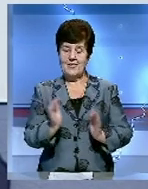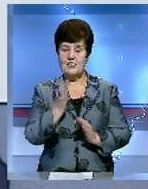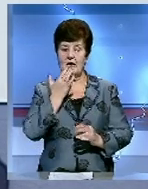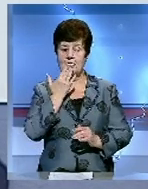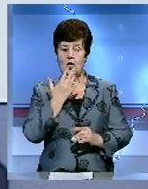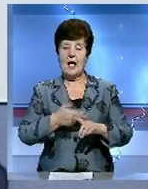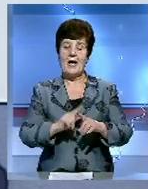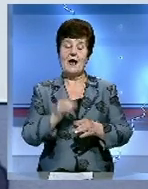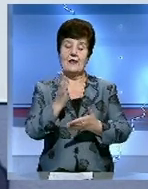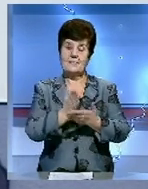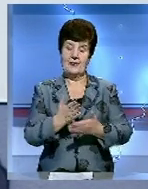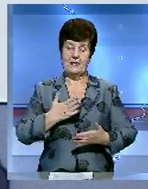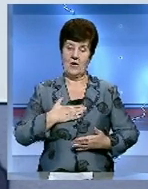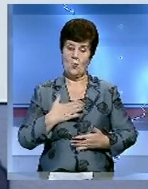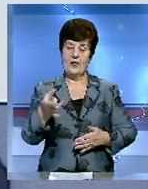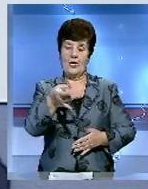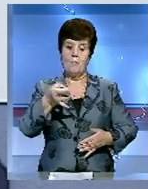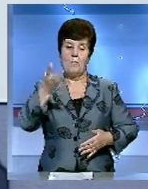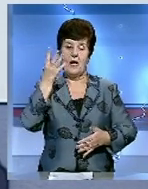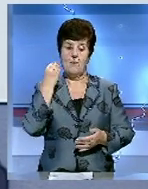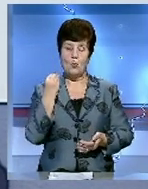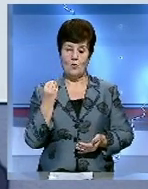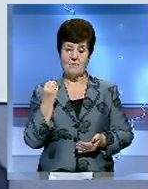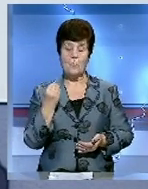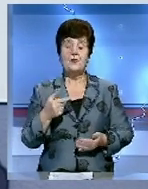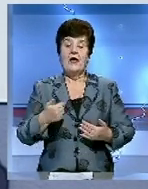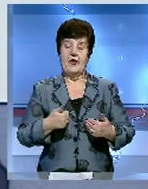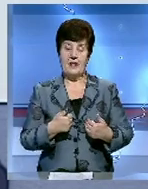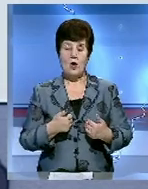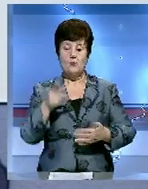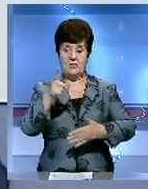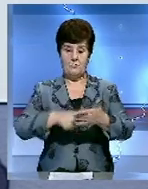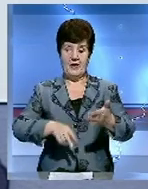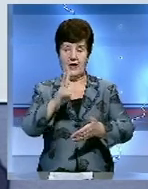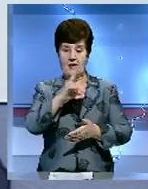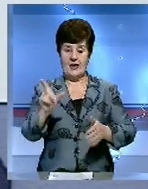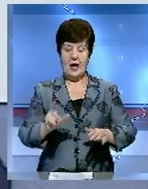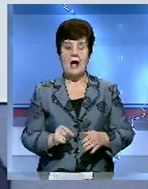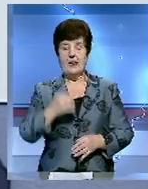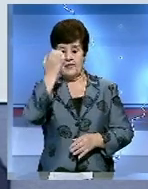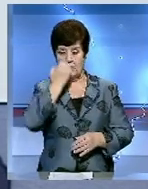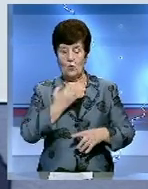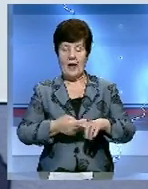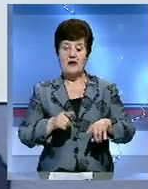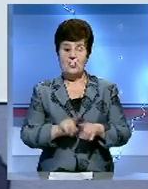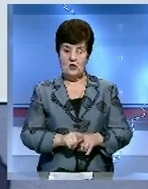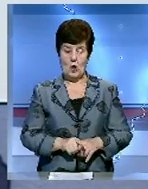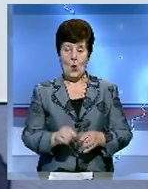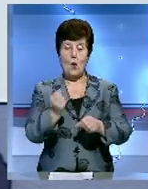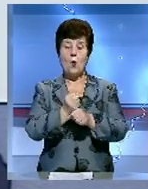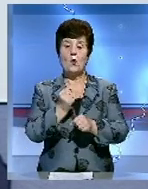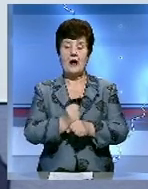noi în Republica Moldova. Eu sper că datorită acestei conlucrări,